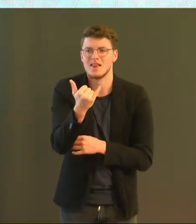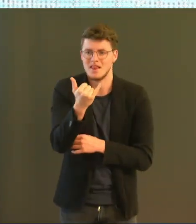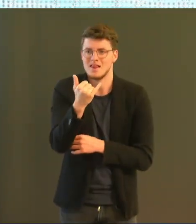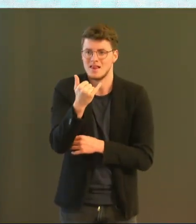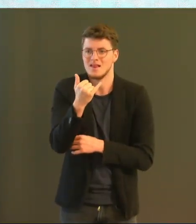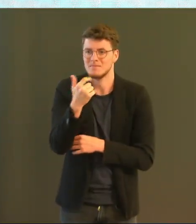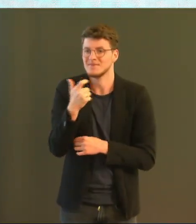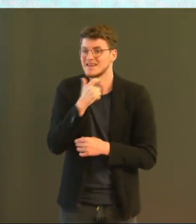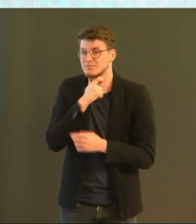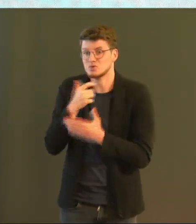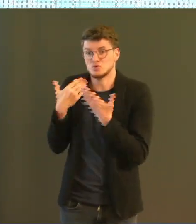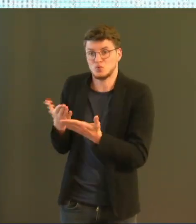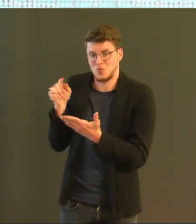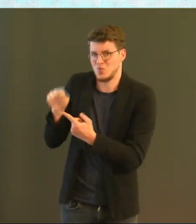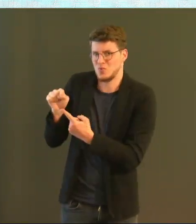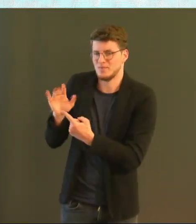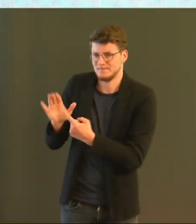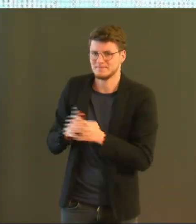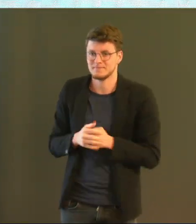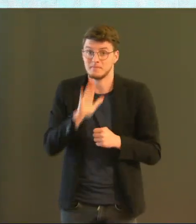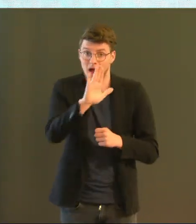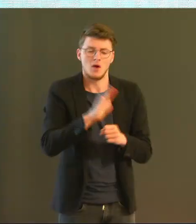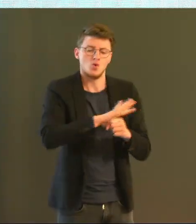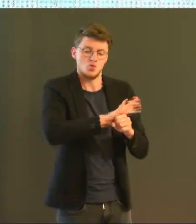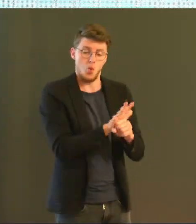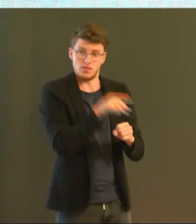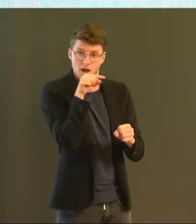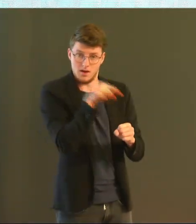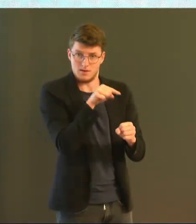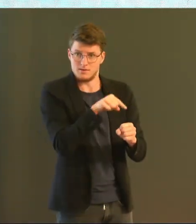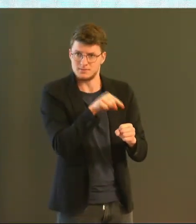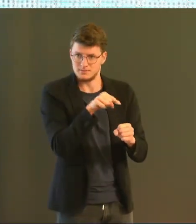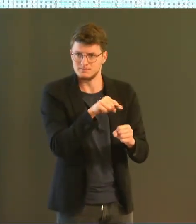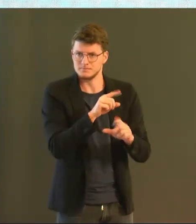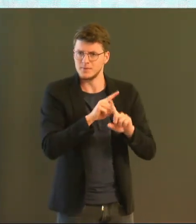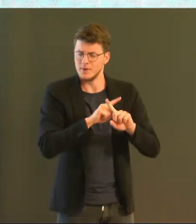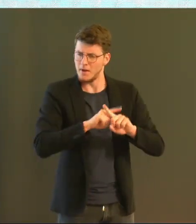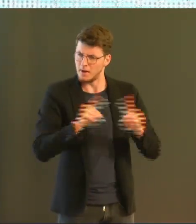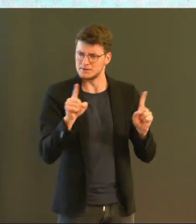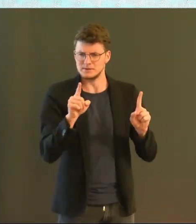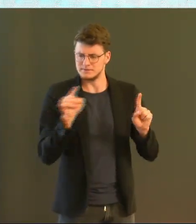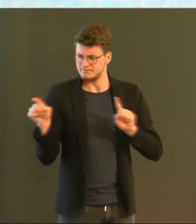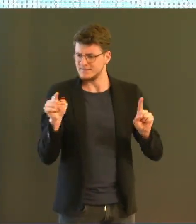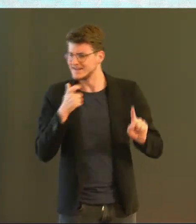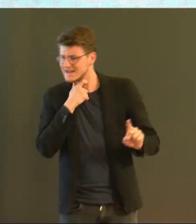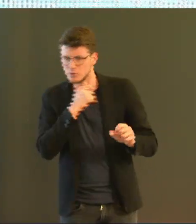niveau coronavirus source coronavirus tuer les petits tours and then